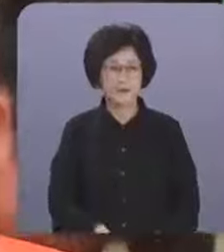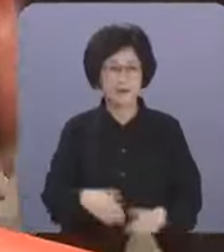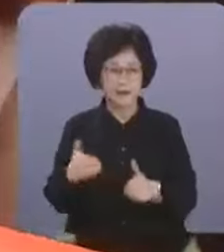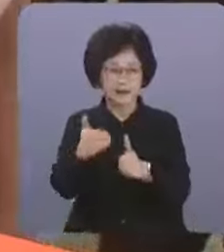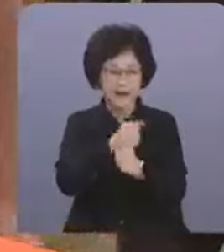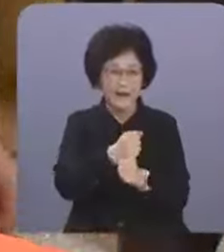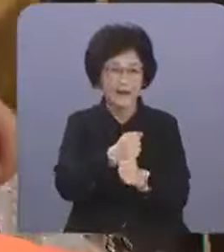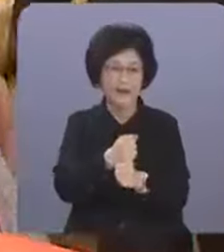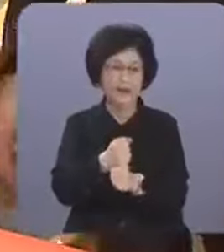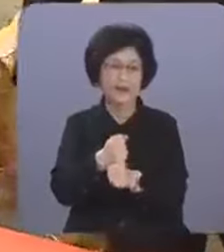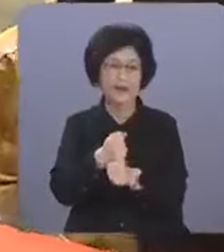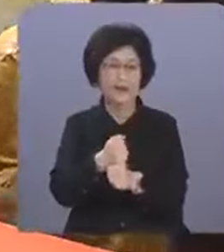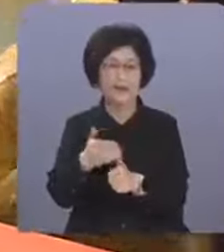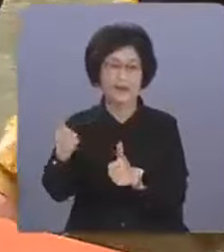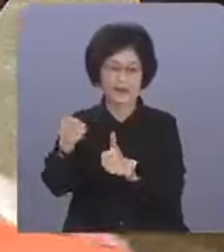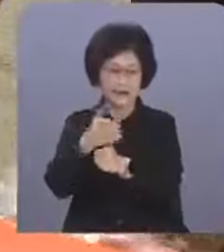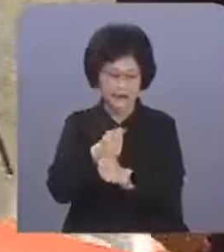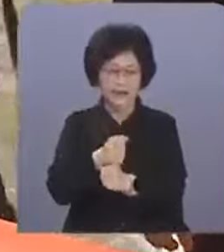잡아라!